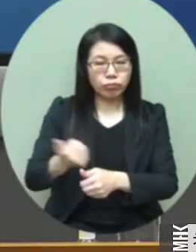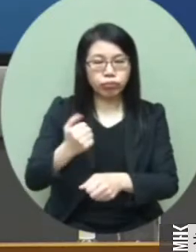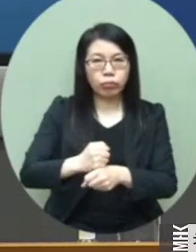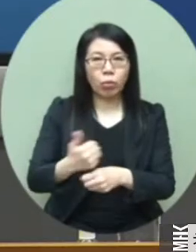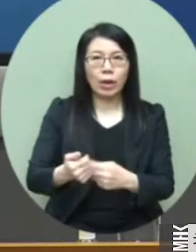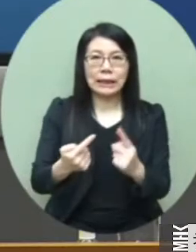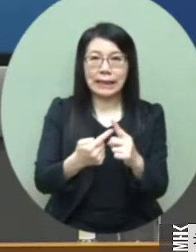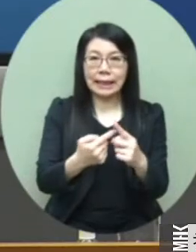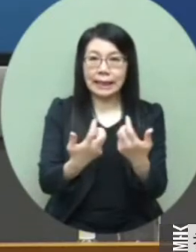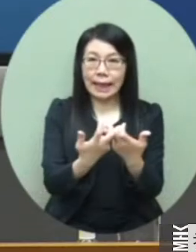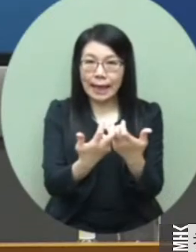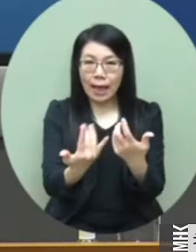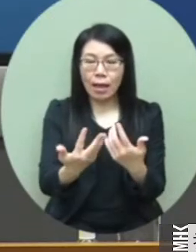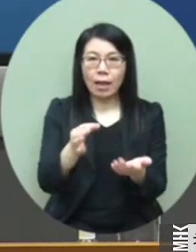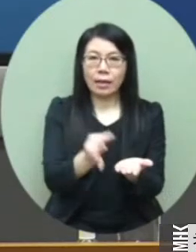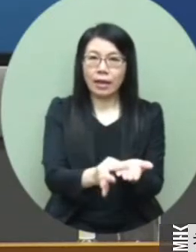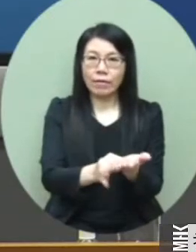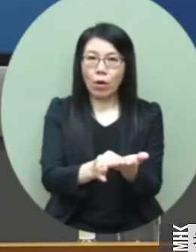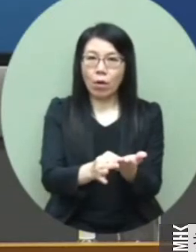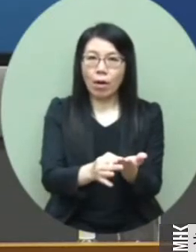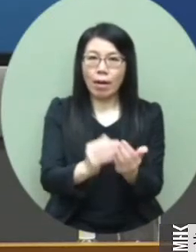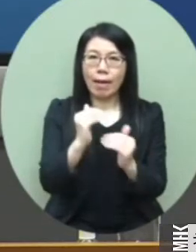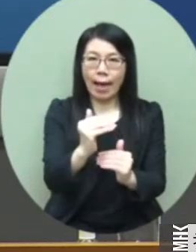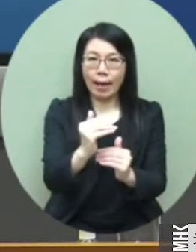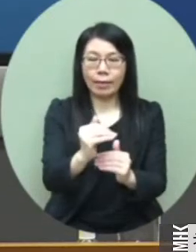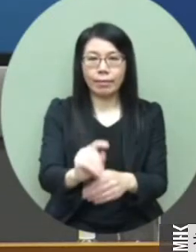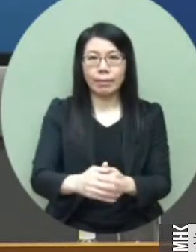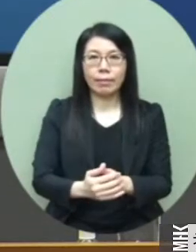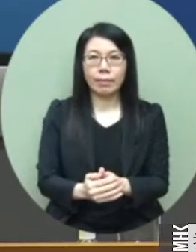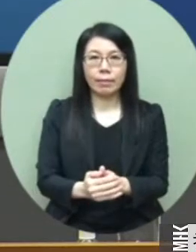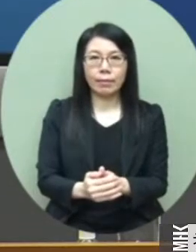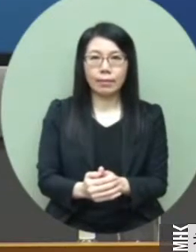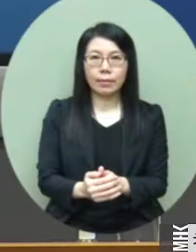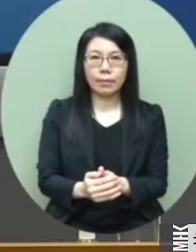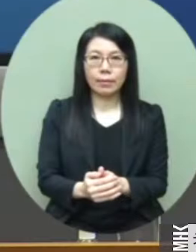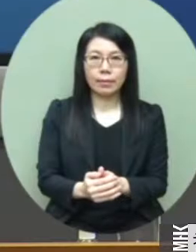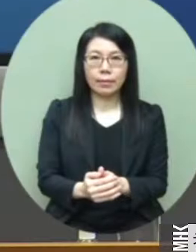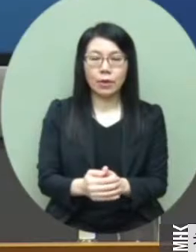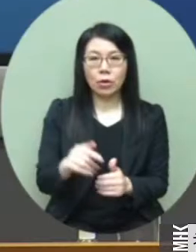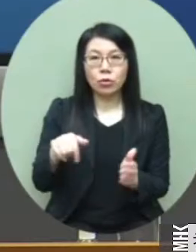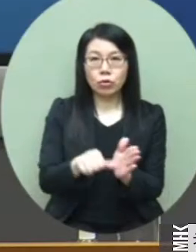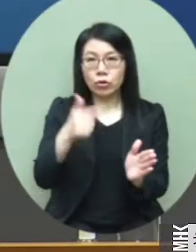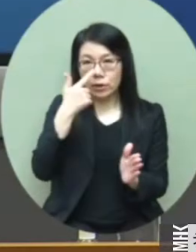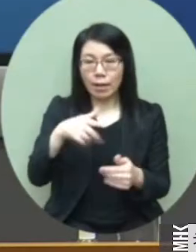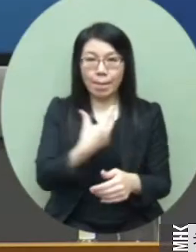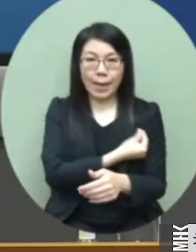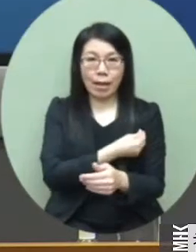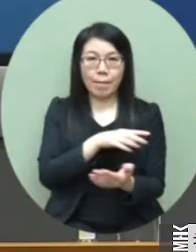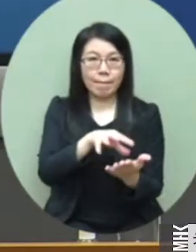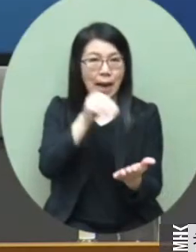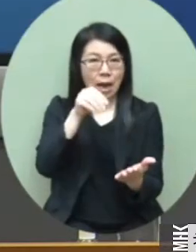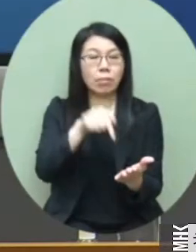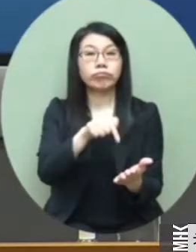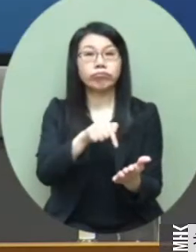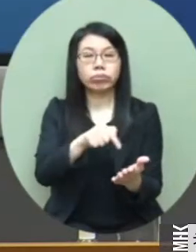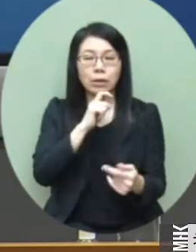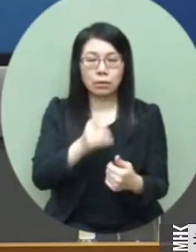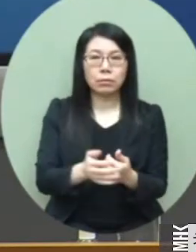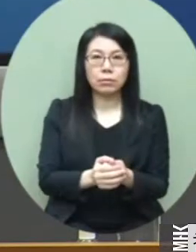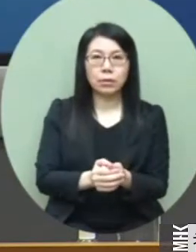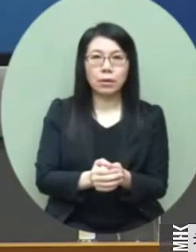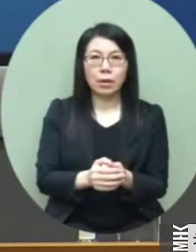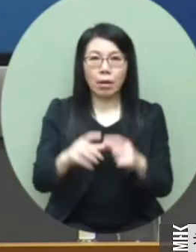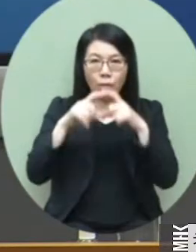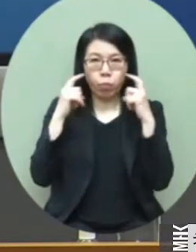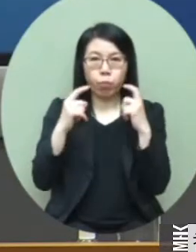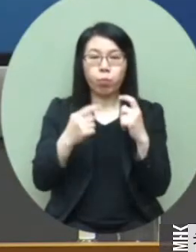人數或者係場地嘅容量限制啦，我哋最新有嘅疫苗通行證啦，要佩